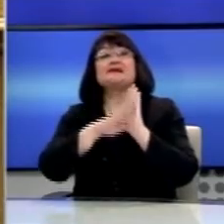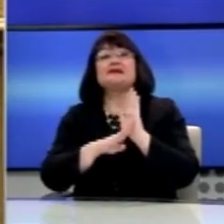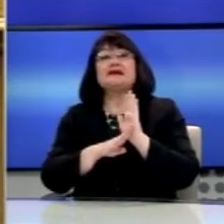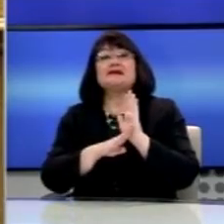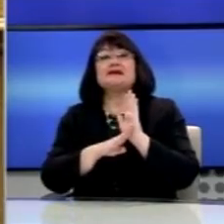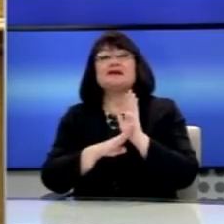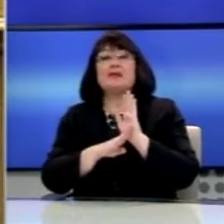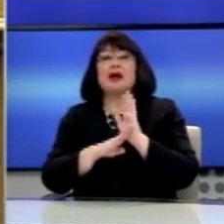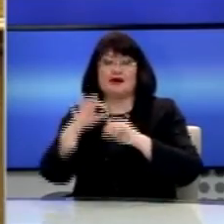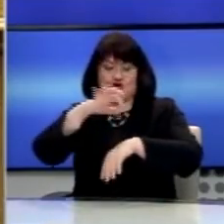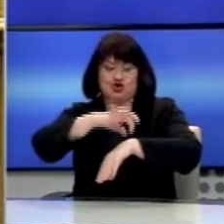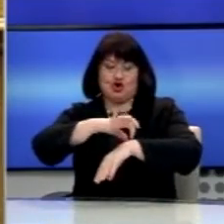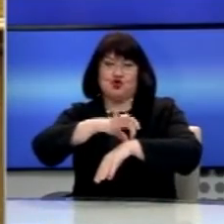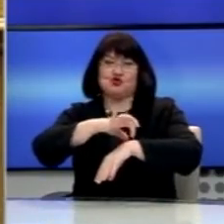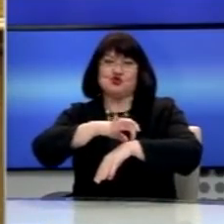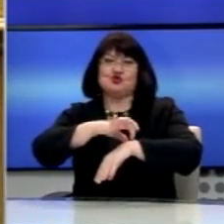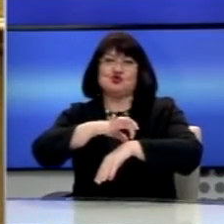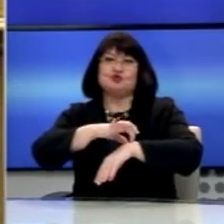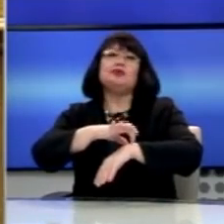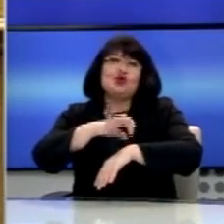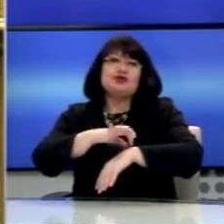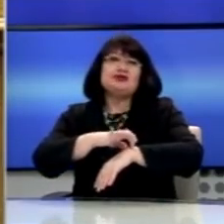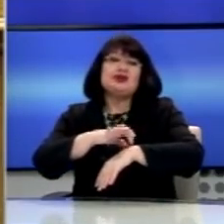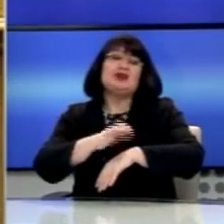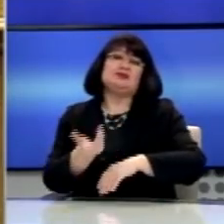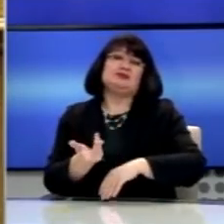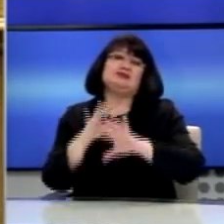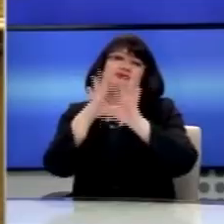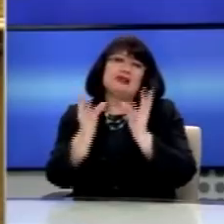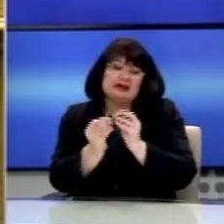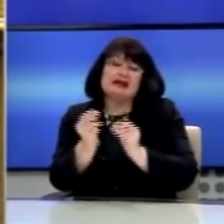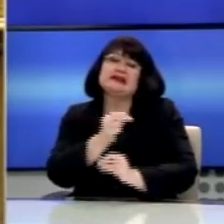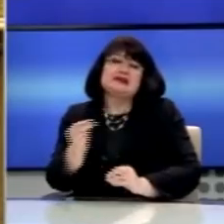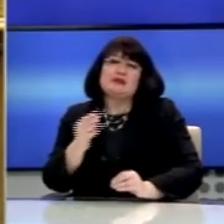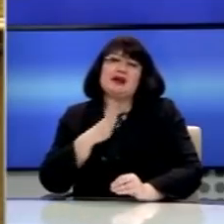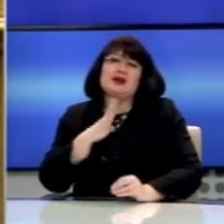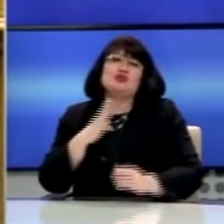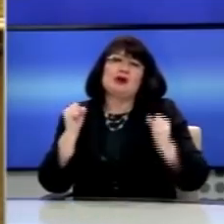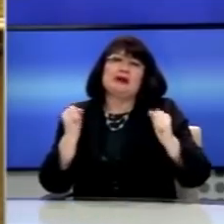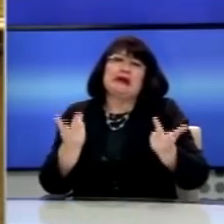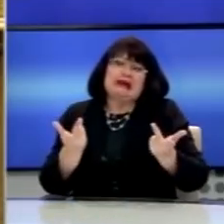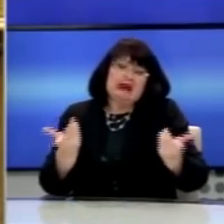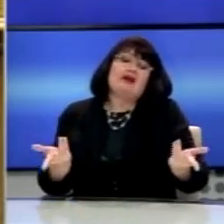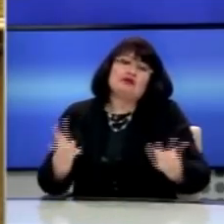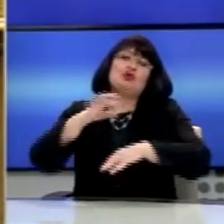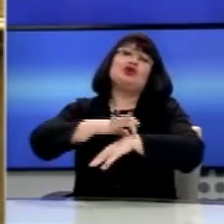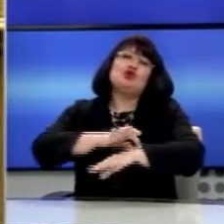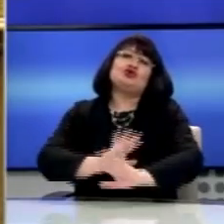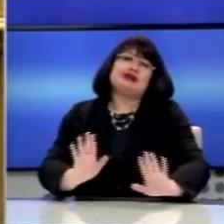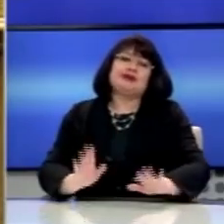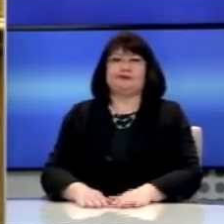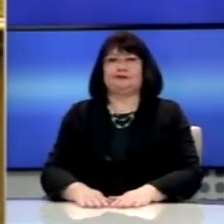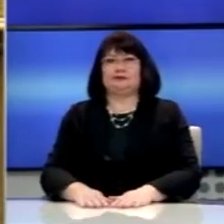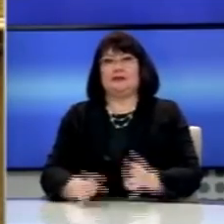μιας νόσου, με ό,τι αυτό σημαίνει για τις συνολικές ανάγκες στην υγεία του λαού. Και όταν δεν μπορείτε